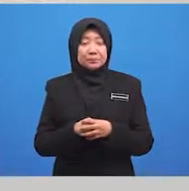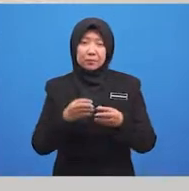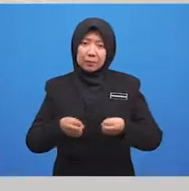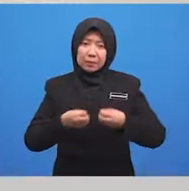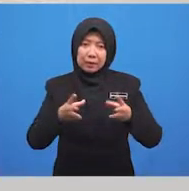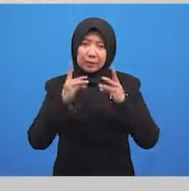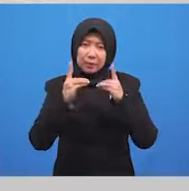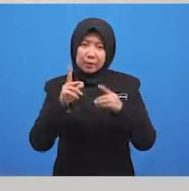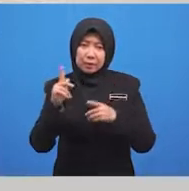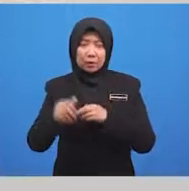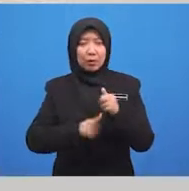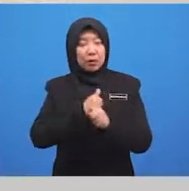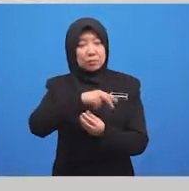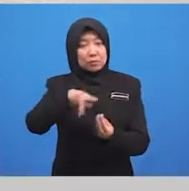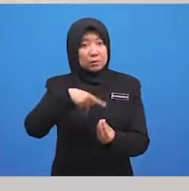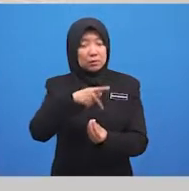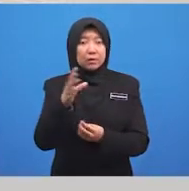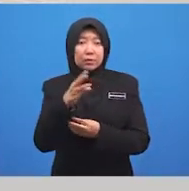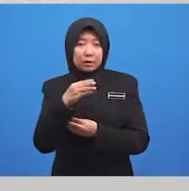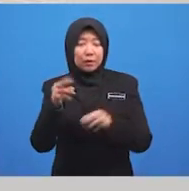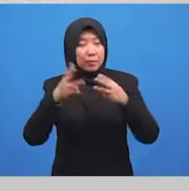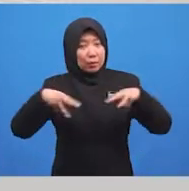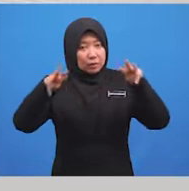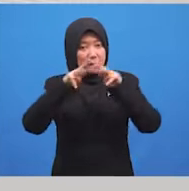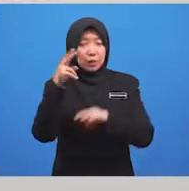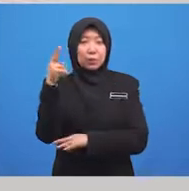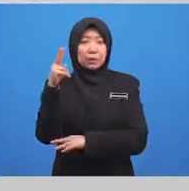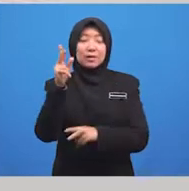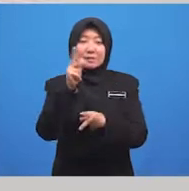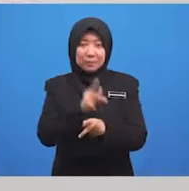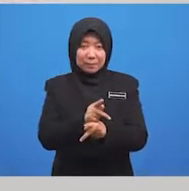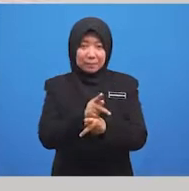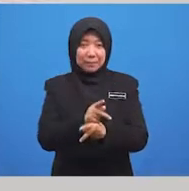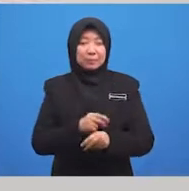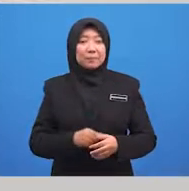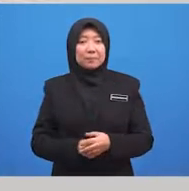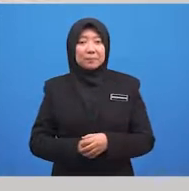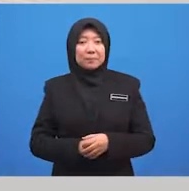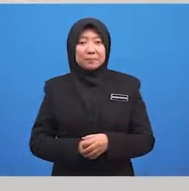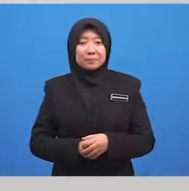memberi pendidikan alam sekitar dan mewartakan hutan simpan.